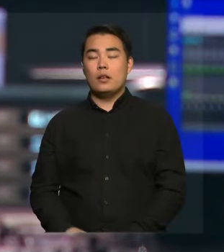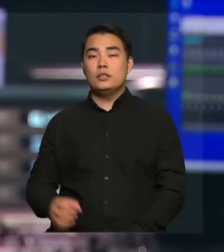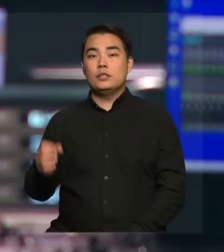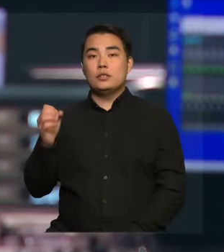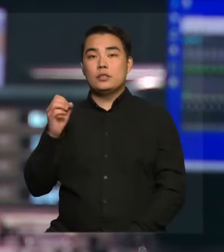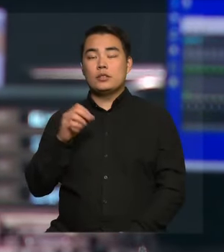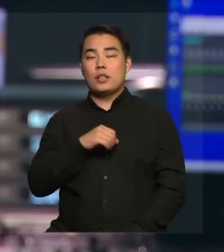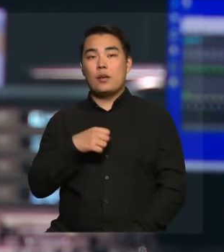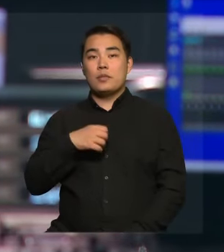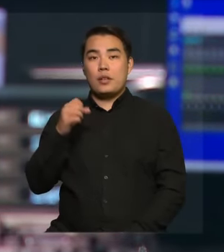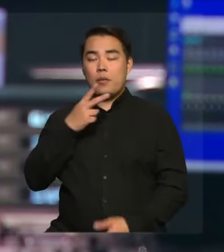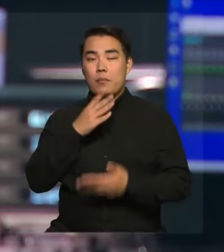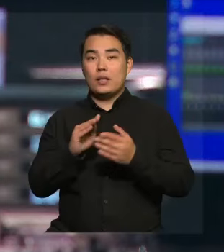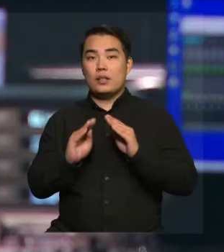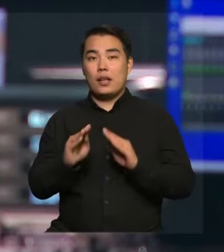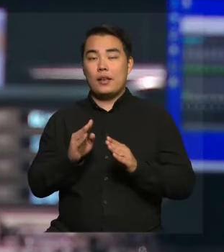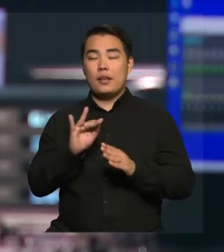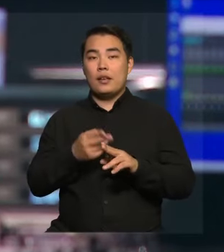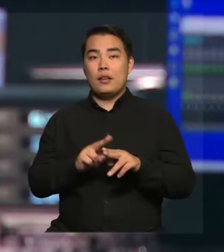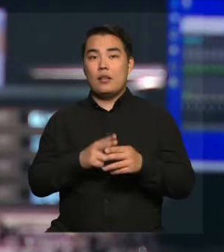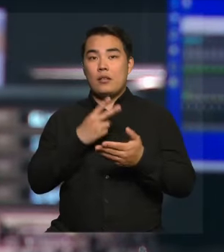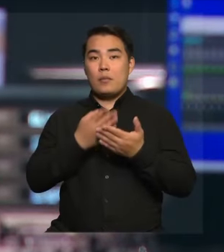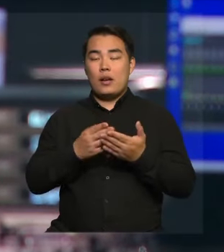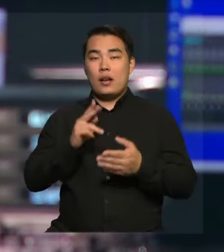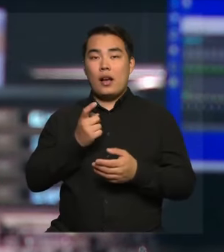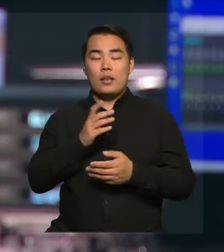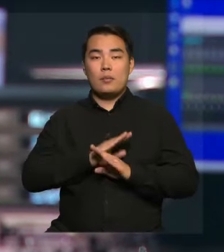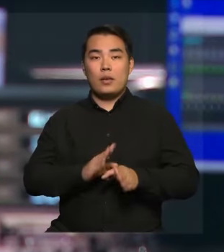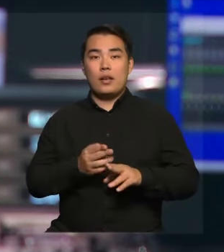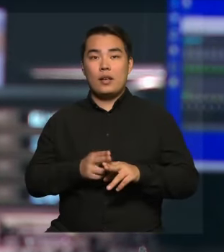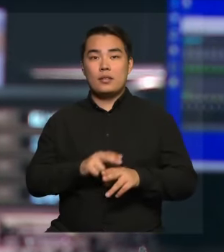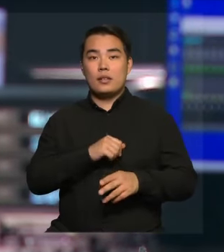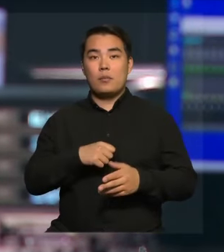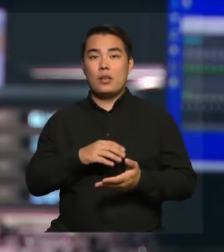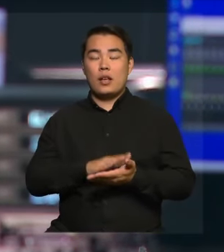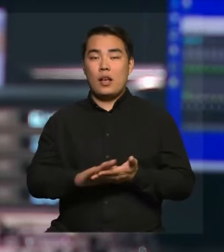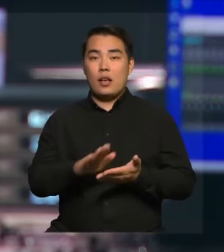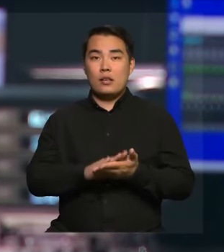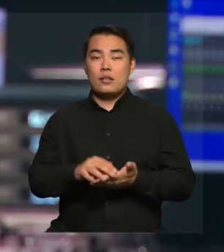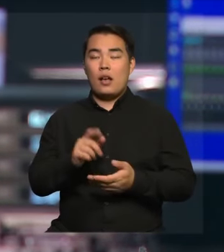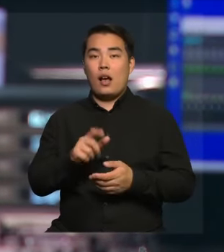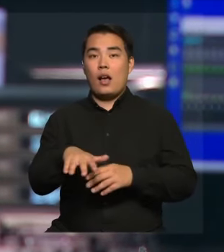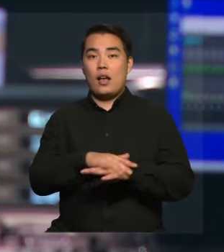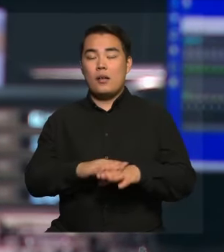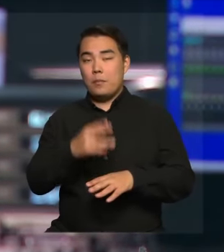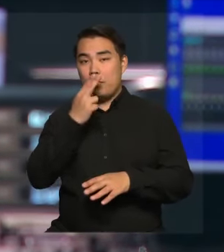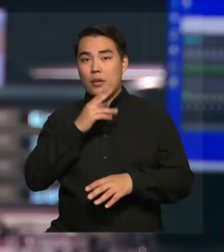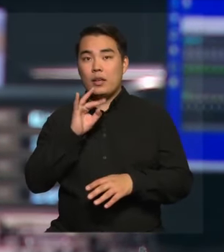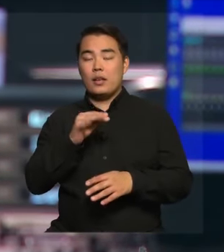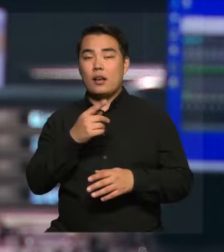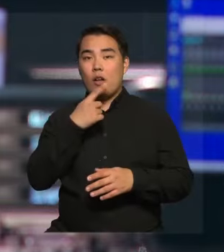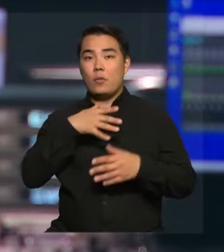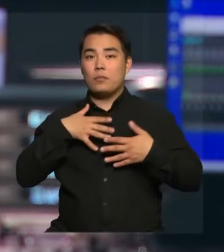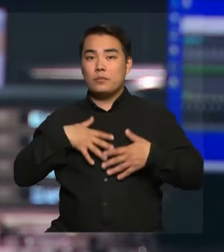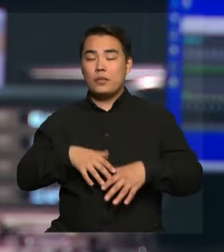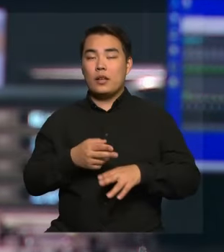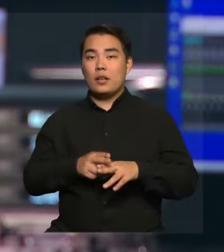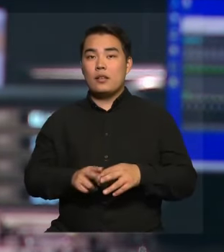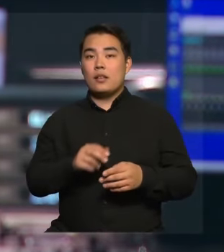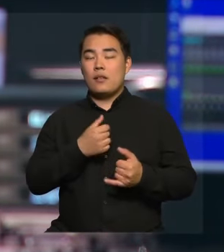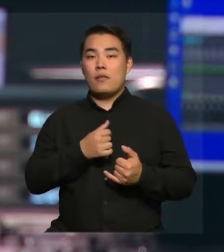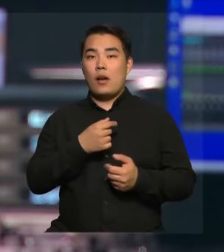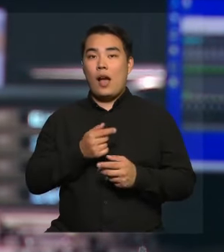Жарлықпен жасалатын, өкіммен орындалатын шаруа емес. Тазалық алдымен халқымыздың әдетіне, сосын қанға сіңген